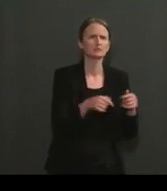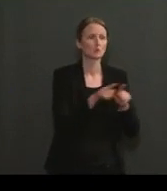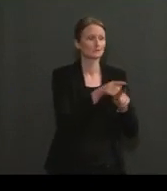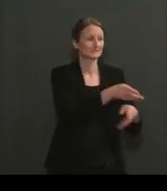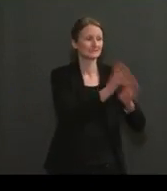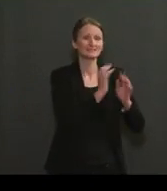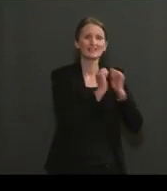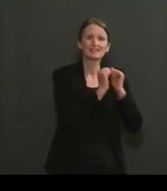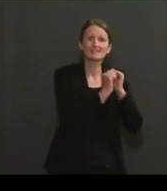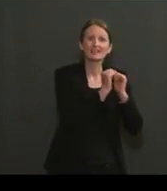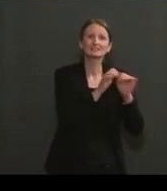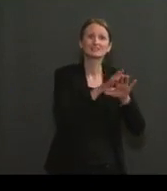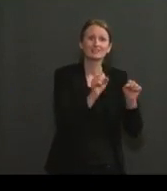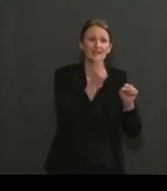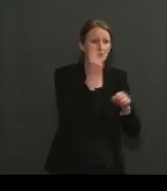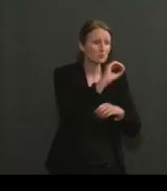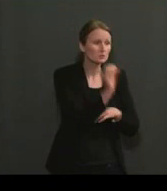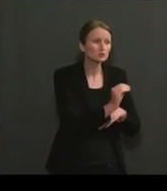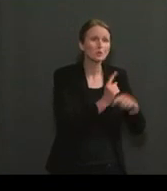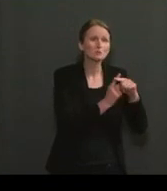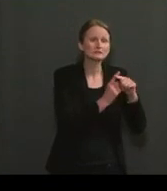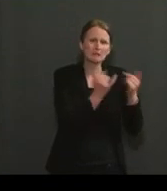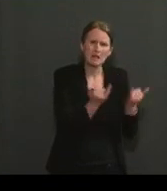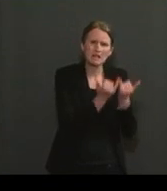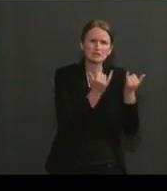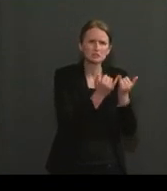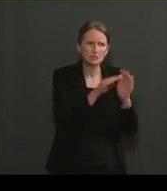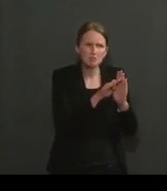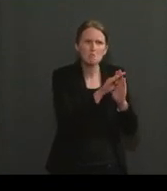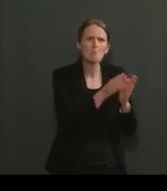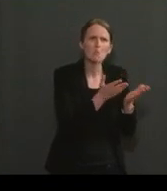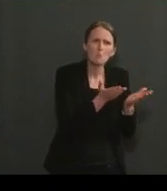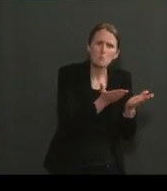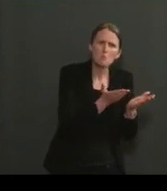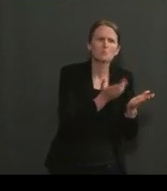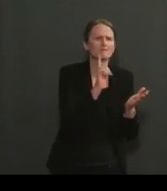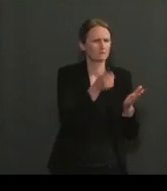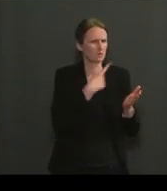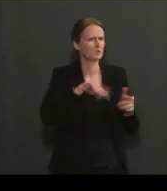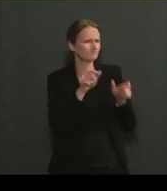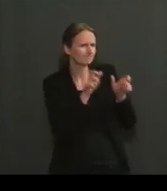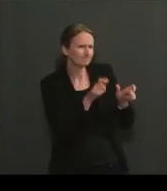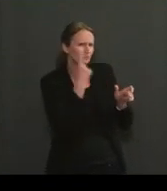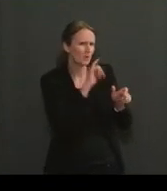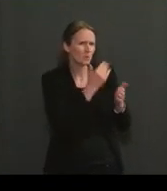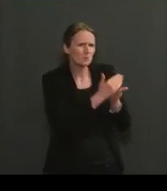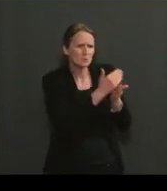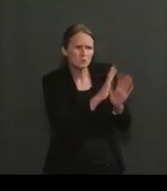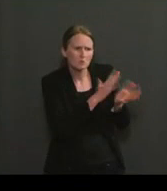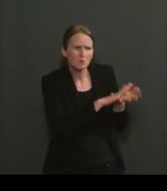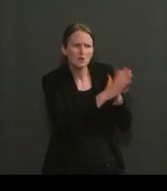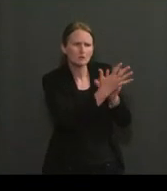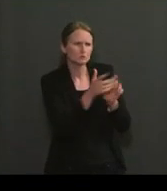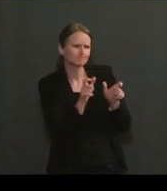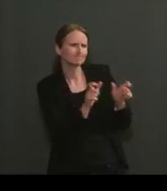positifs. C'est clairement un point qu'il faut suivre, mais dont il est trop tôt pour tirer toute conclusion. Pour les autres